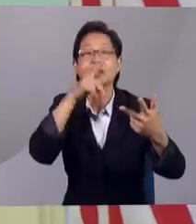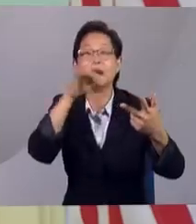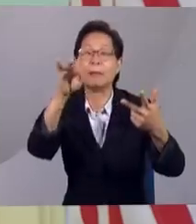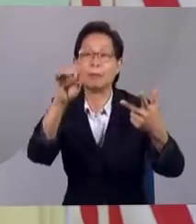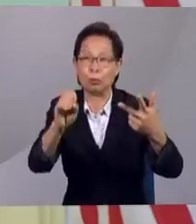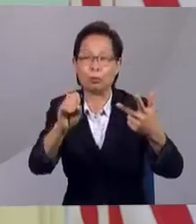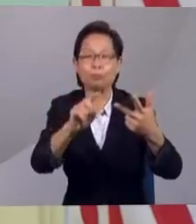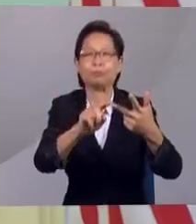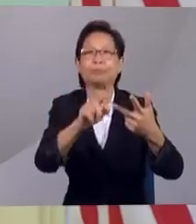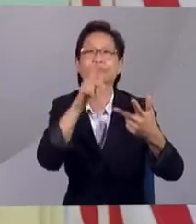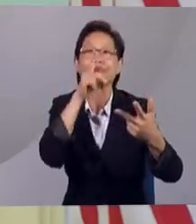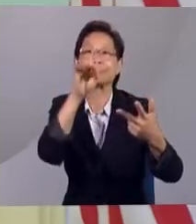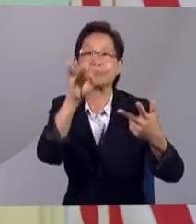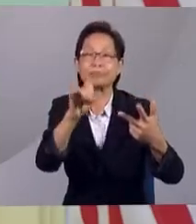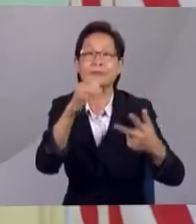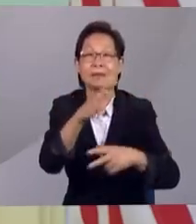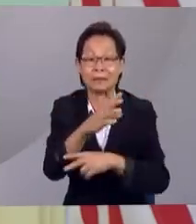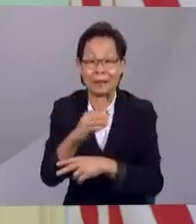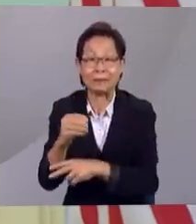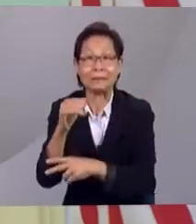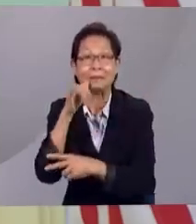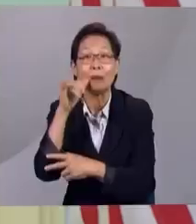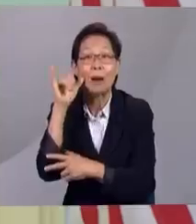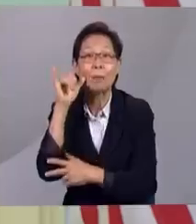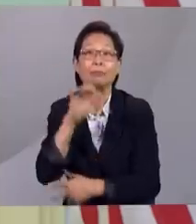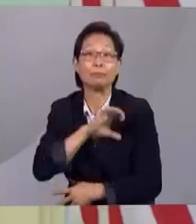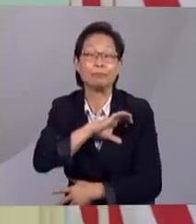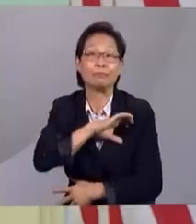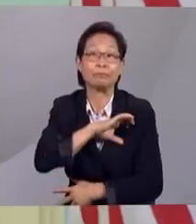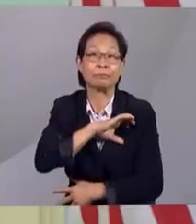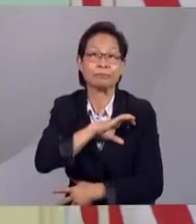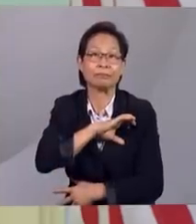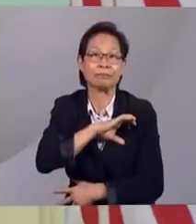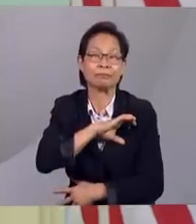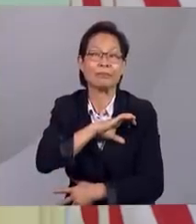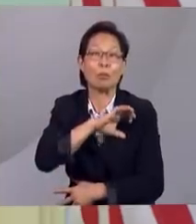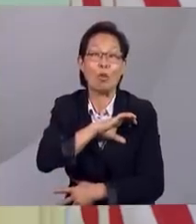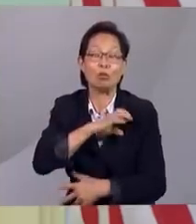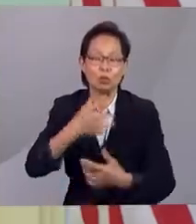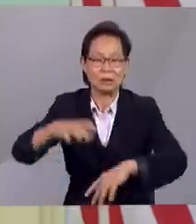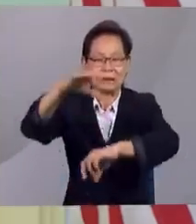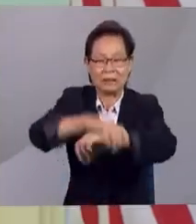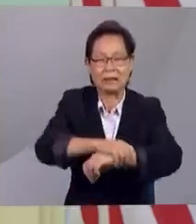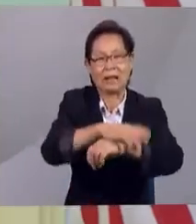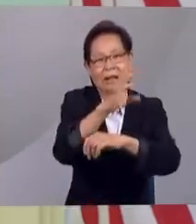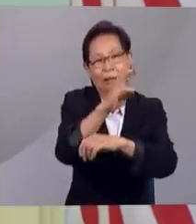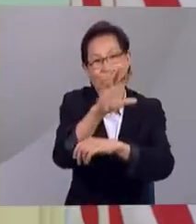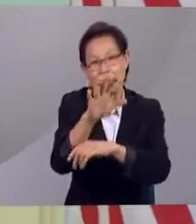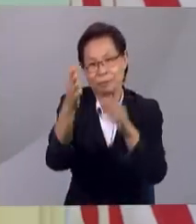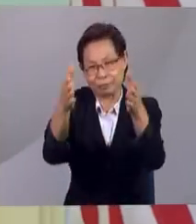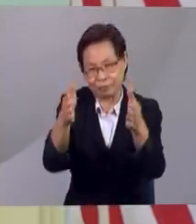80. Dan semalam, PDRM telah pun menahan 65